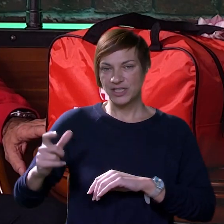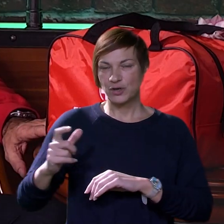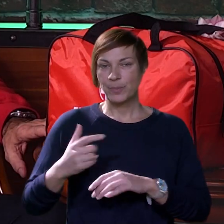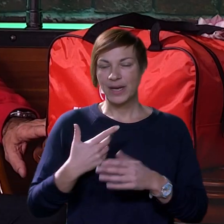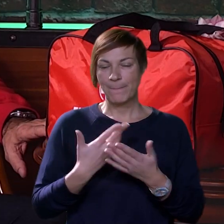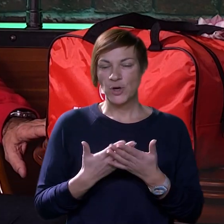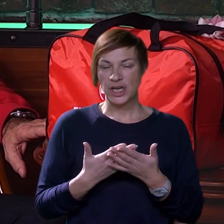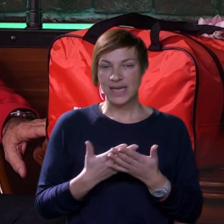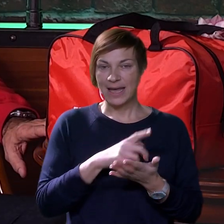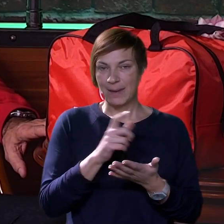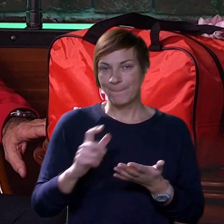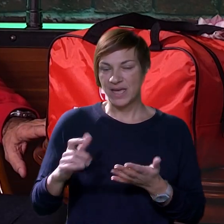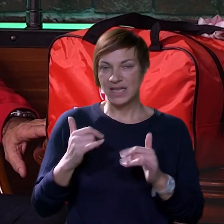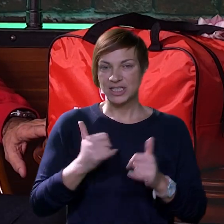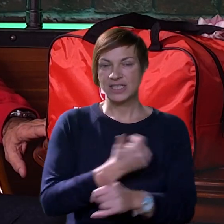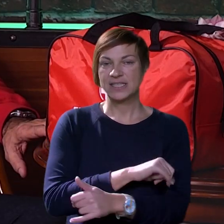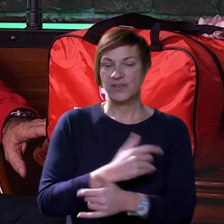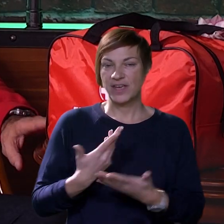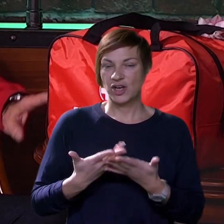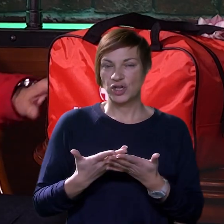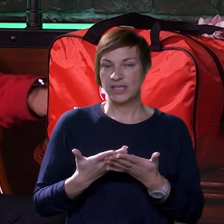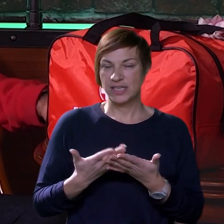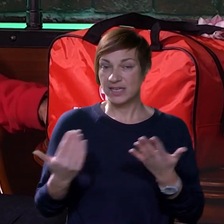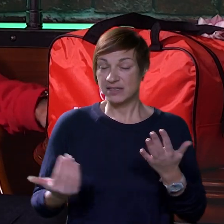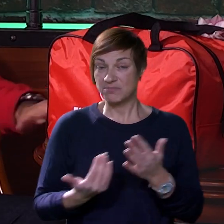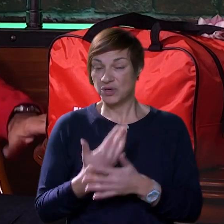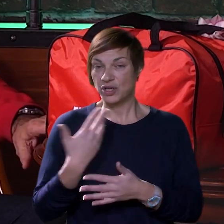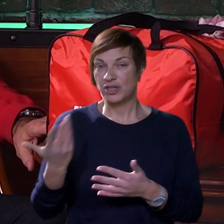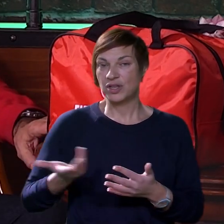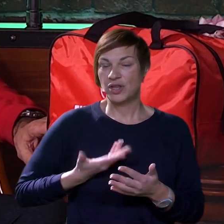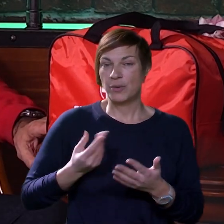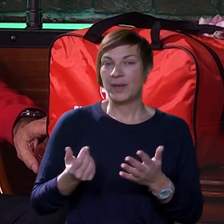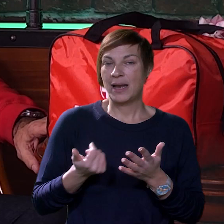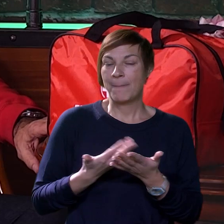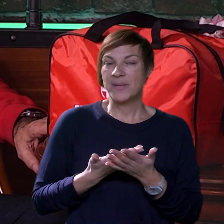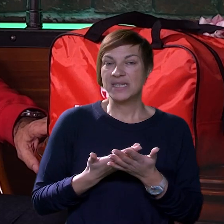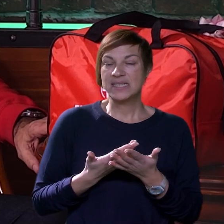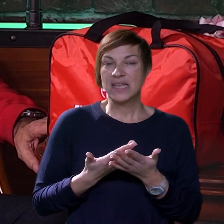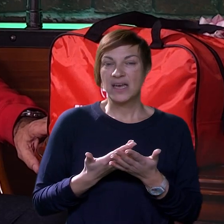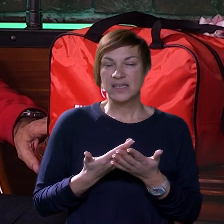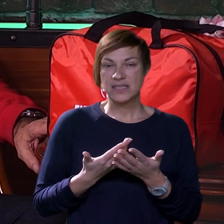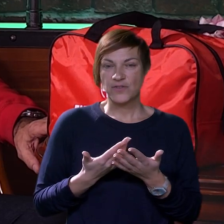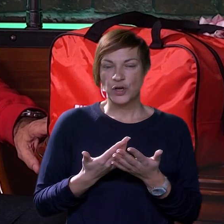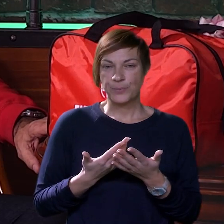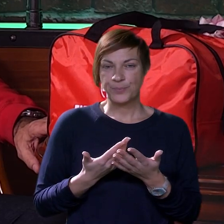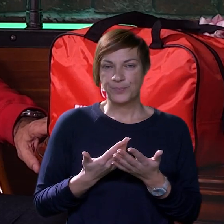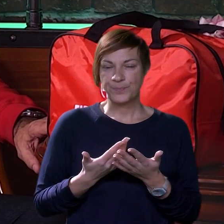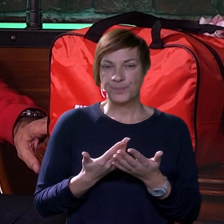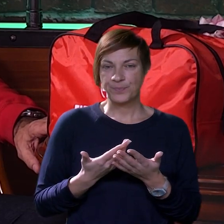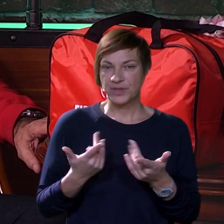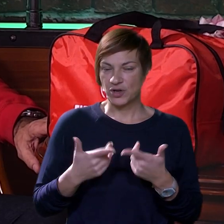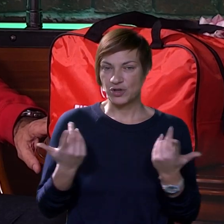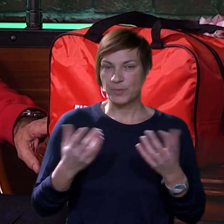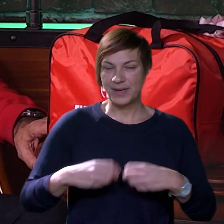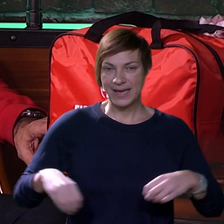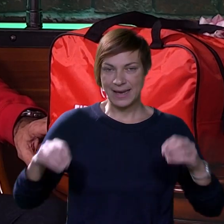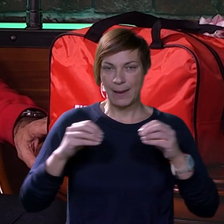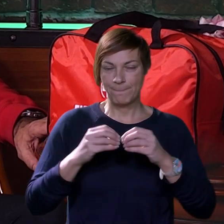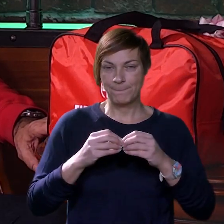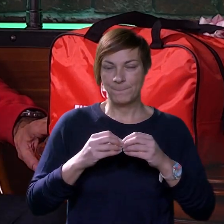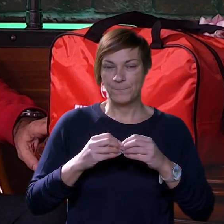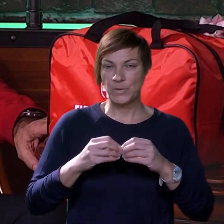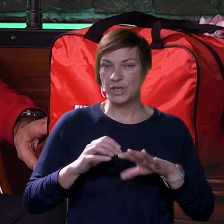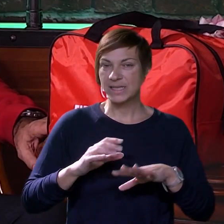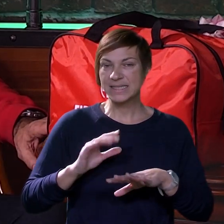primorje i Pelješac, a ove godine ćemo to prošli, jer smo ponovo dobili i odobrili nas Ministarstvo prosvjete, dobili smo i odobrili onaj projekt,